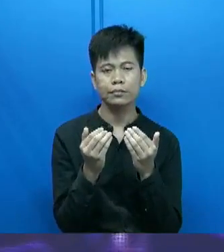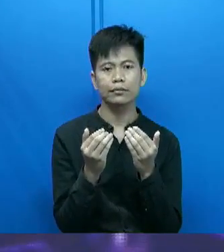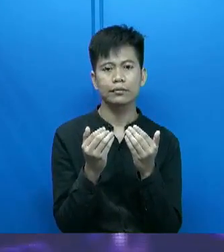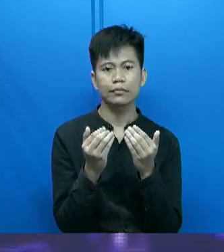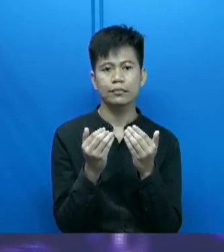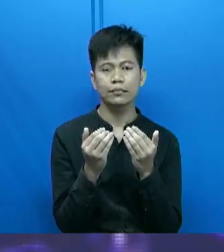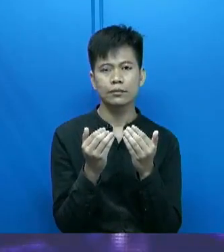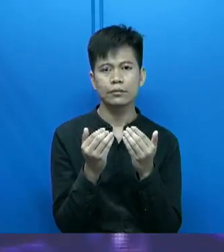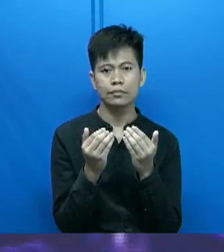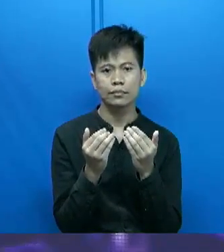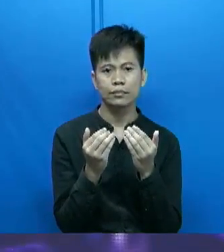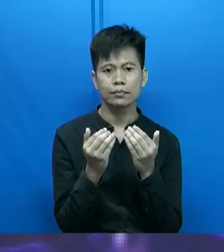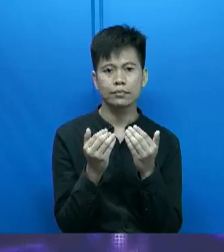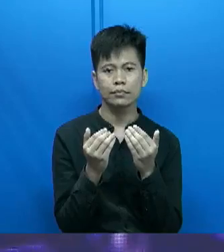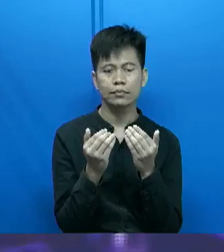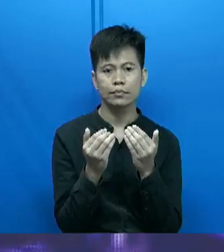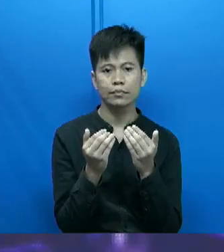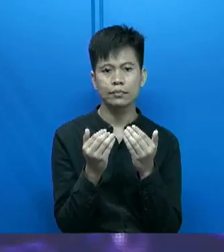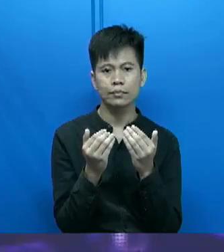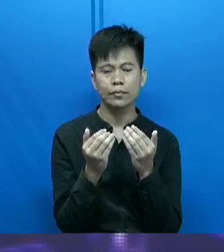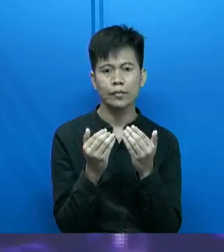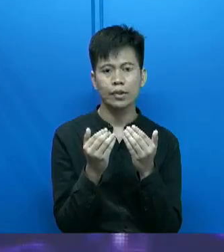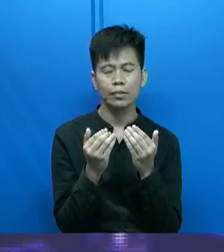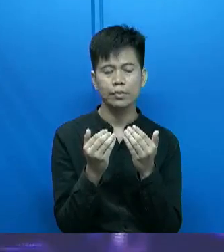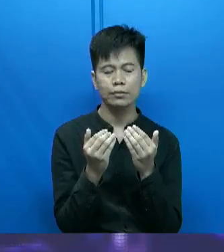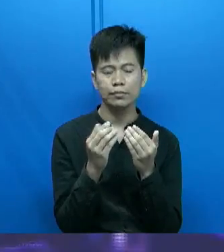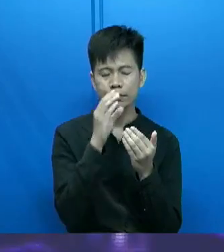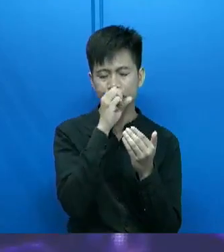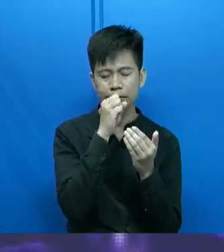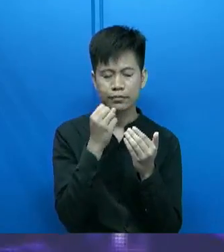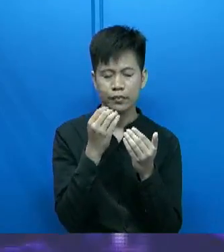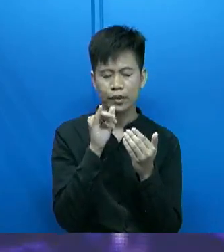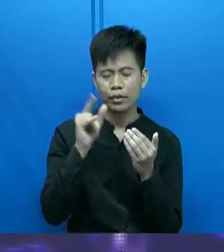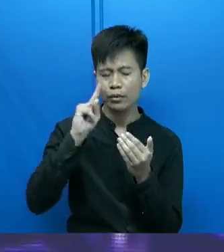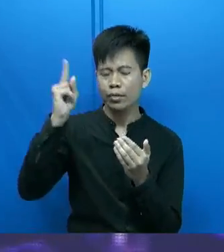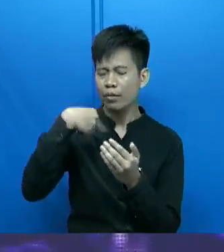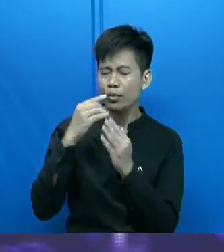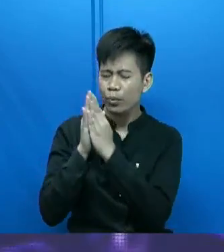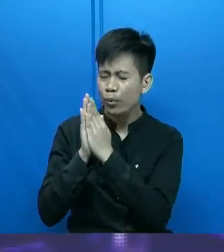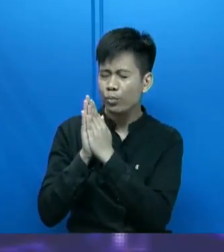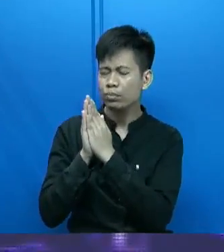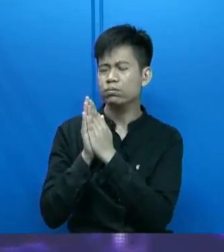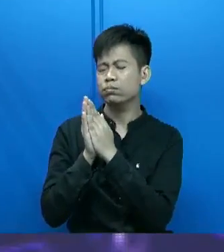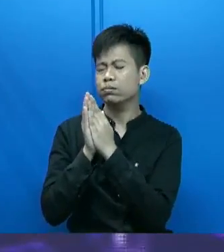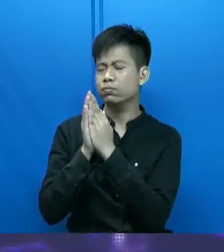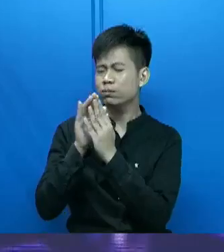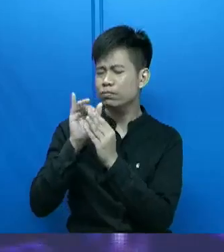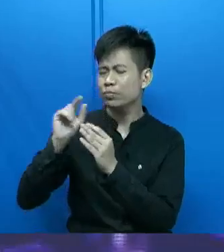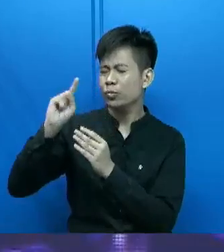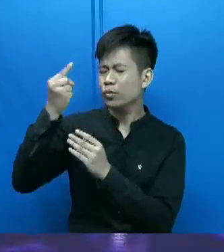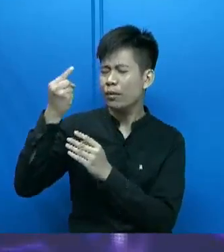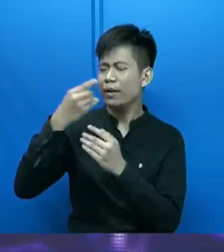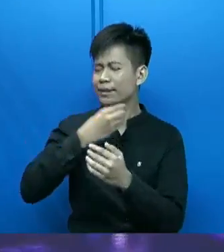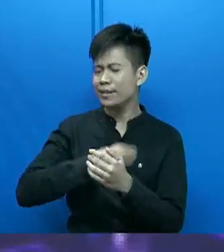من كل ما استعذبك عن حبك المصطفى محمد صلى الله عليه وسلم. يا الله kami bermohon dengan segenap kuasa nama yang mulia sifatmu